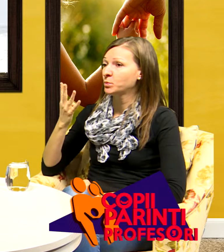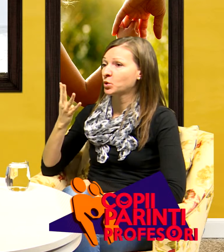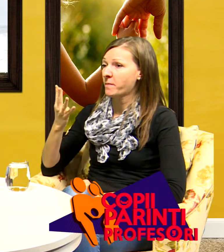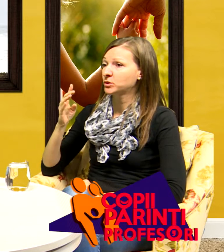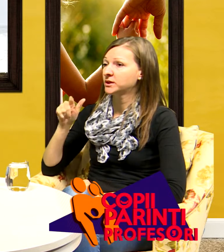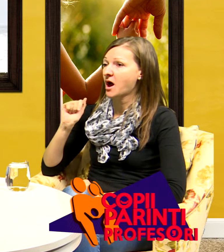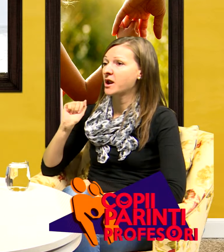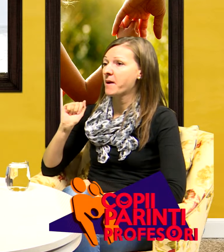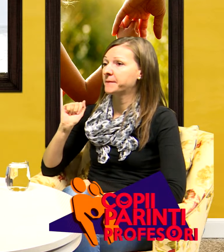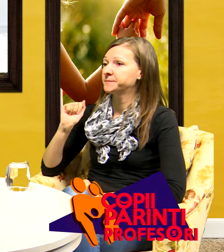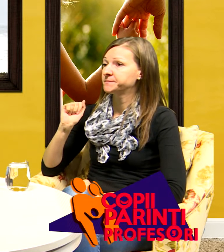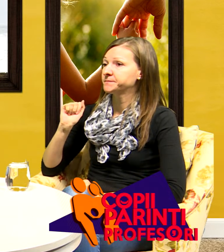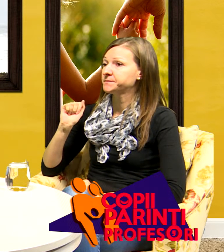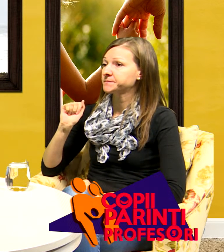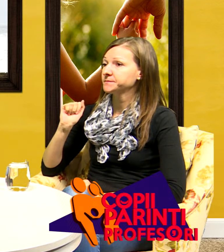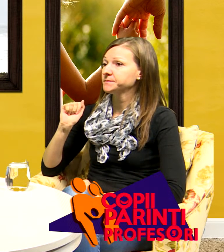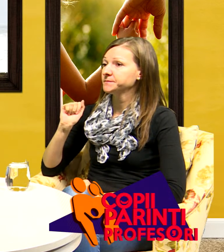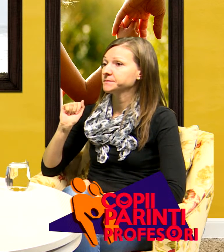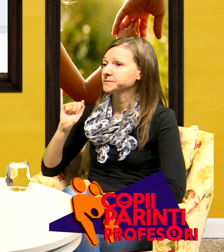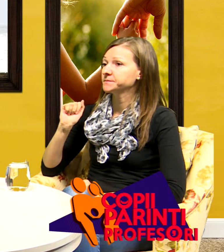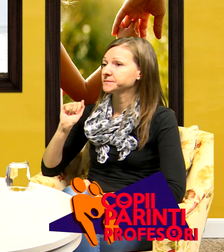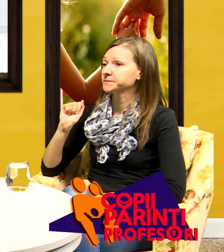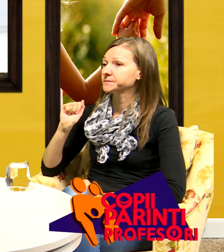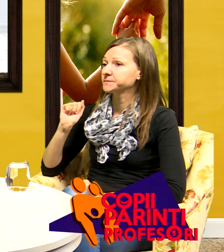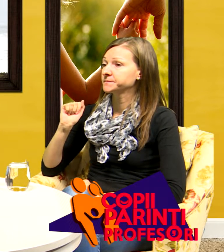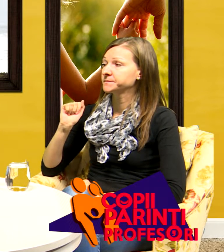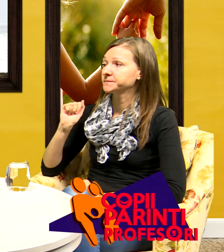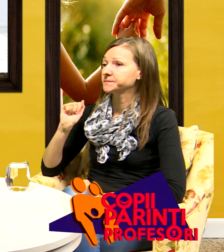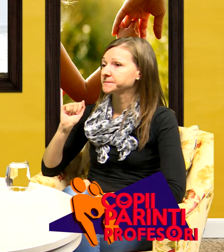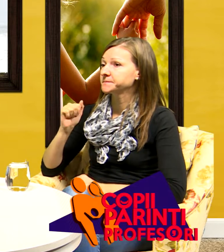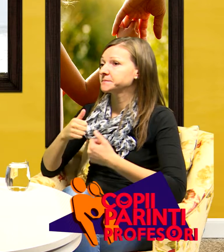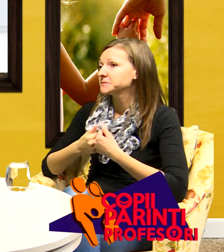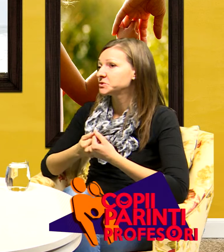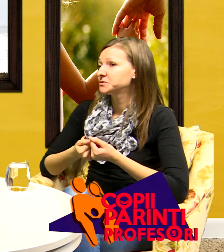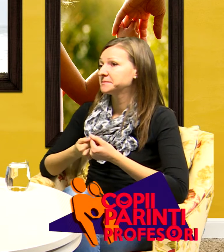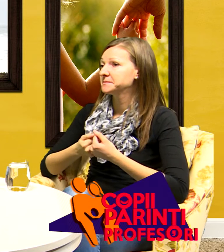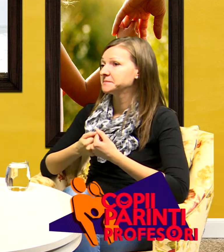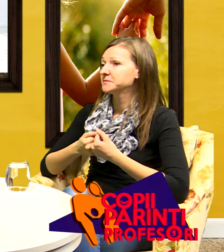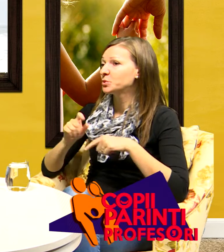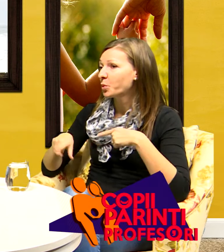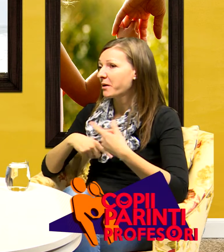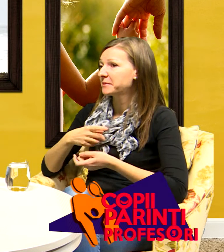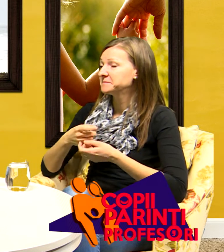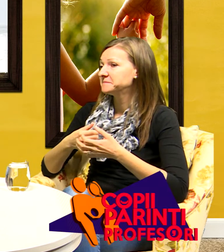Profesională, a făcut școala profesională la liceu numărul 4, tot în Alba Iulia.